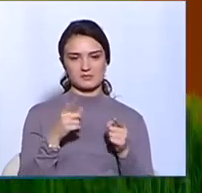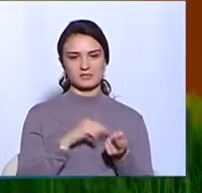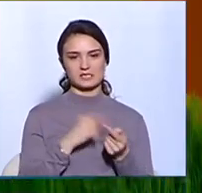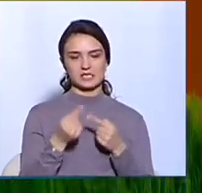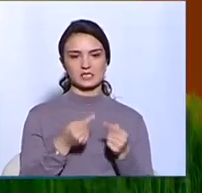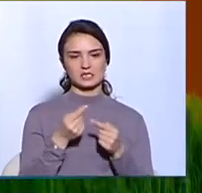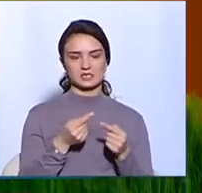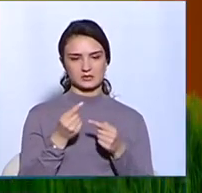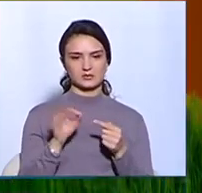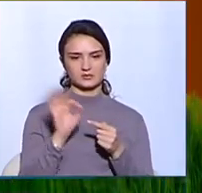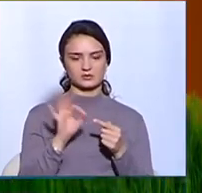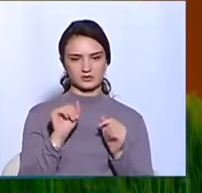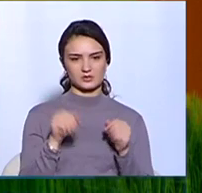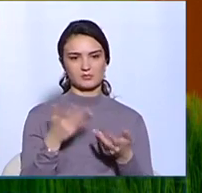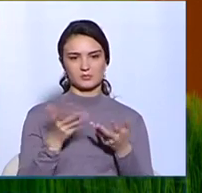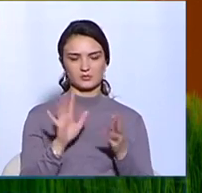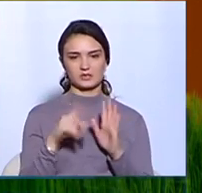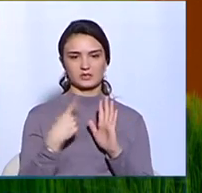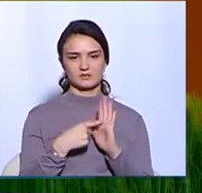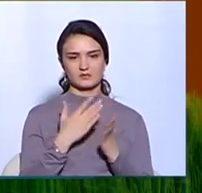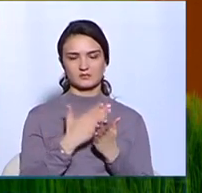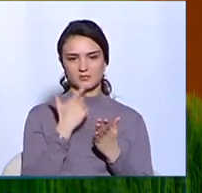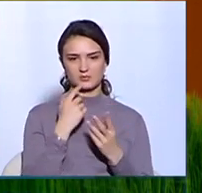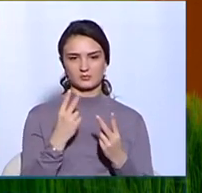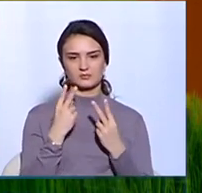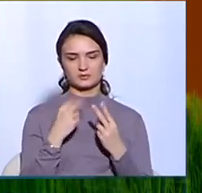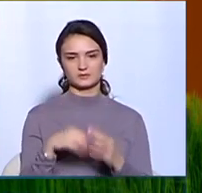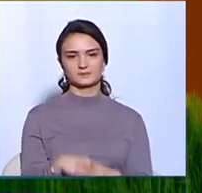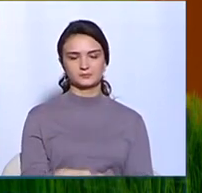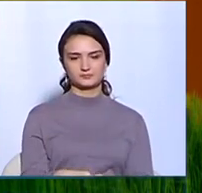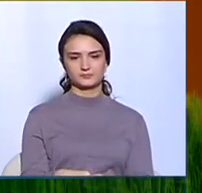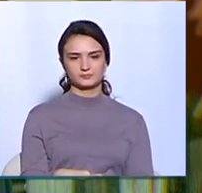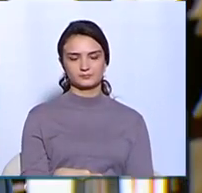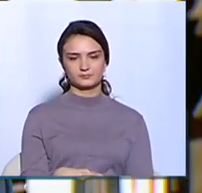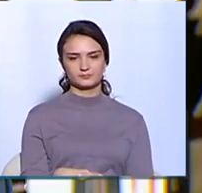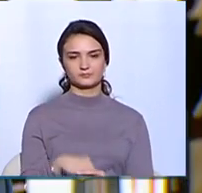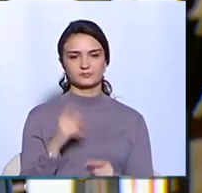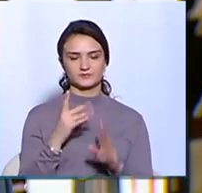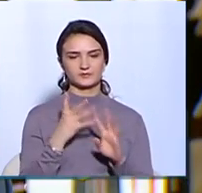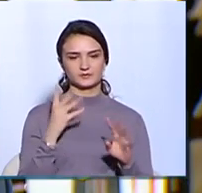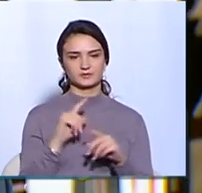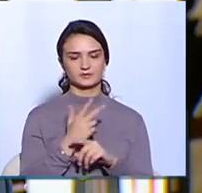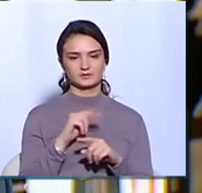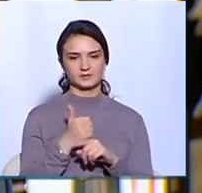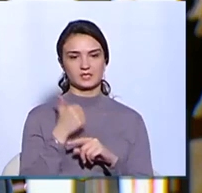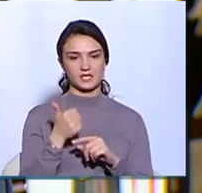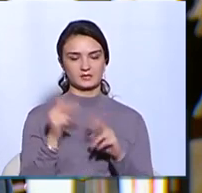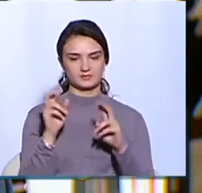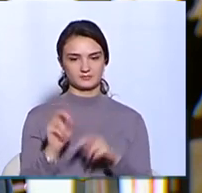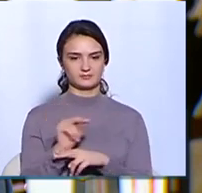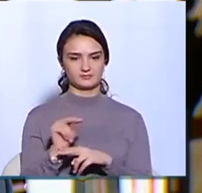გენეტიკური დიაგნოსტიკა შესაძლებელია თუ არა? კითხვა აქვს მაყურებელს. რა თქმა უნდა, პირველ რიგში ისევ და ისევ კარგი კლინიკური